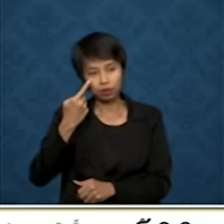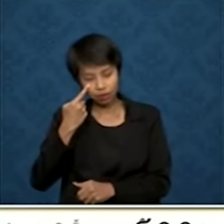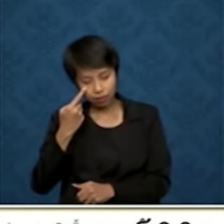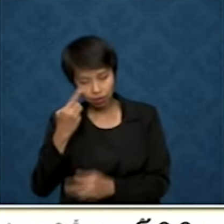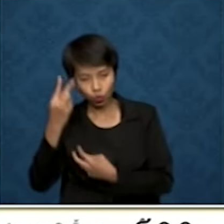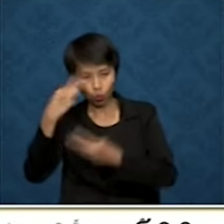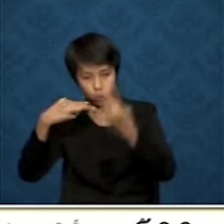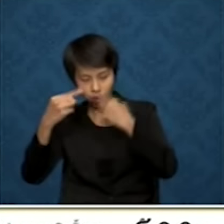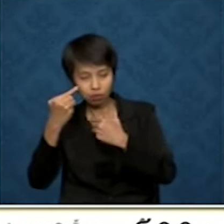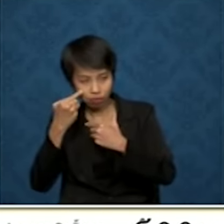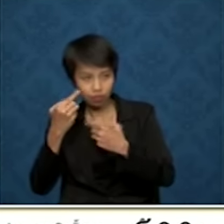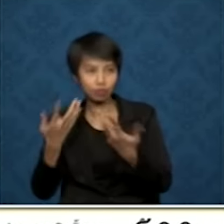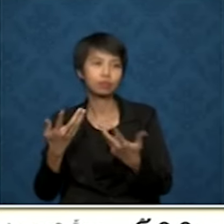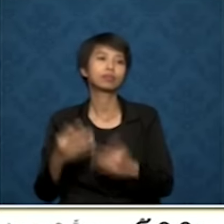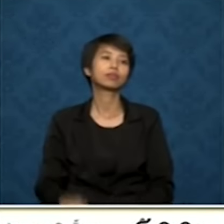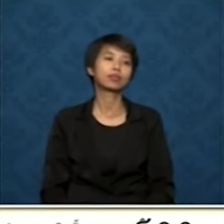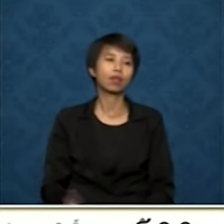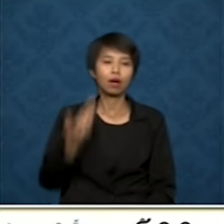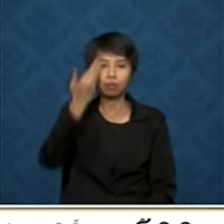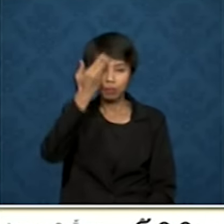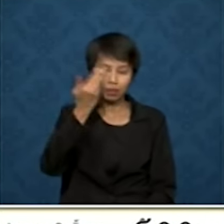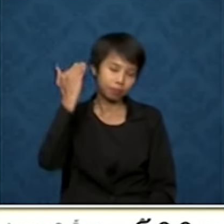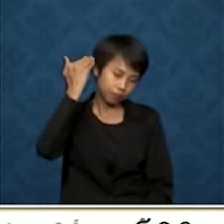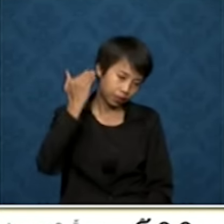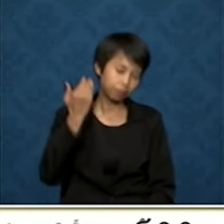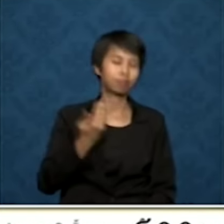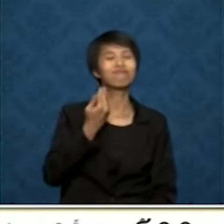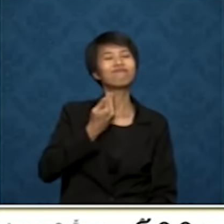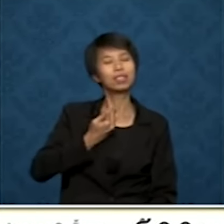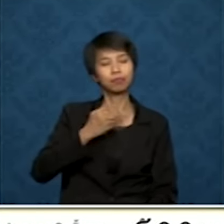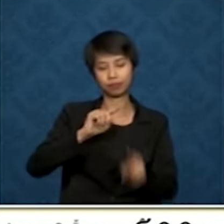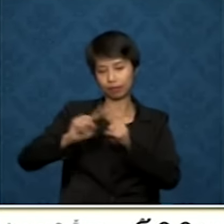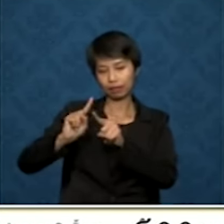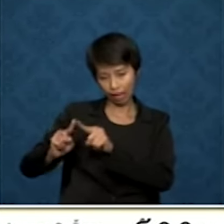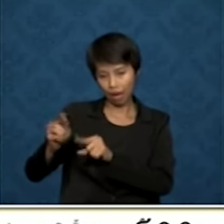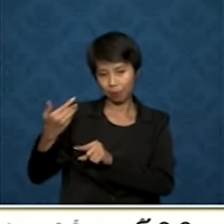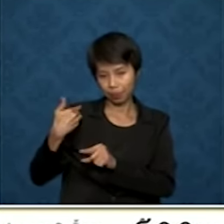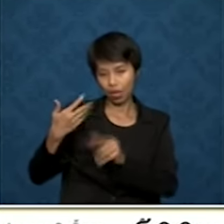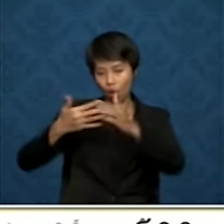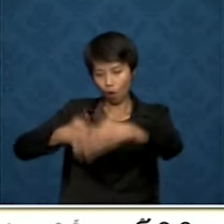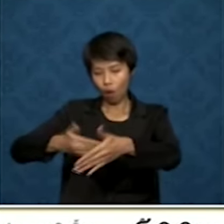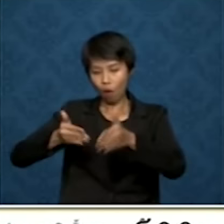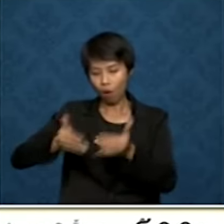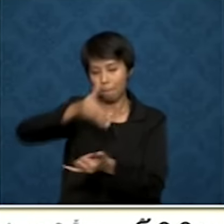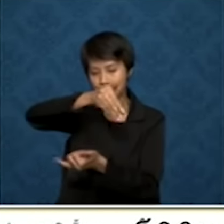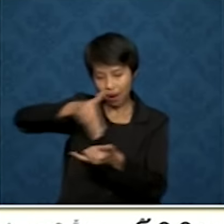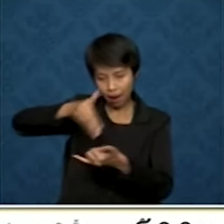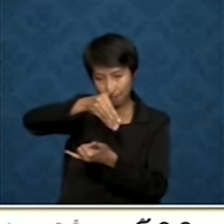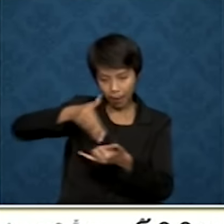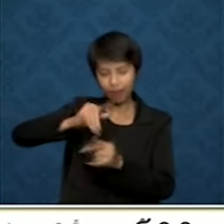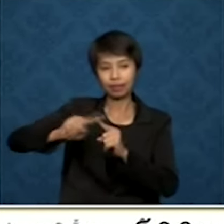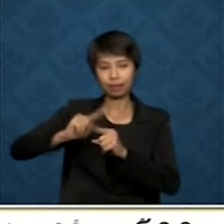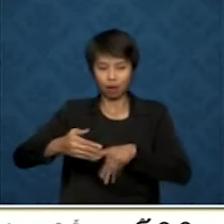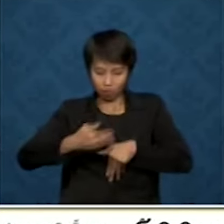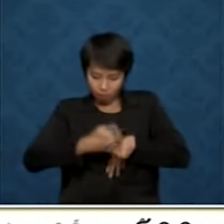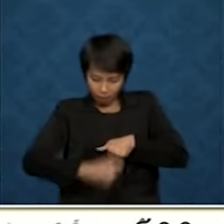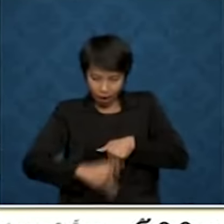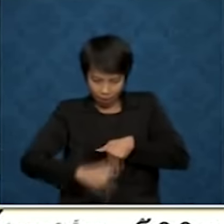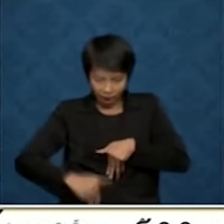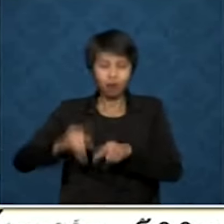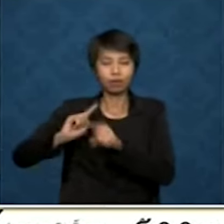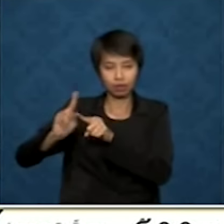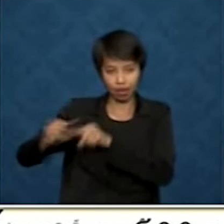สวดศรอาสิผ่าตาผ่าหูผ่าคอผ่าจมูกทำได้มีห้องผ่าตัดเฉพาะทางทางด้านระบบศัลยกรรมปัสสาวะคือ urologyทำได้